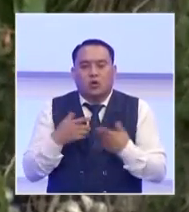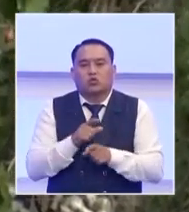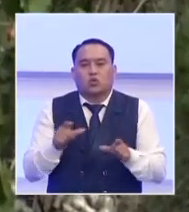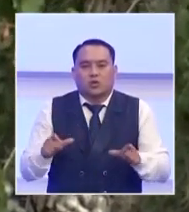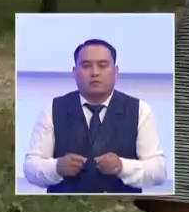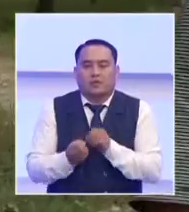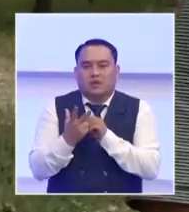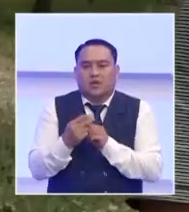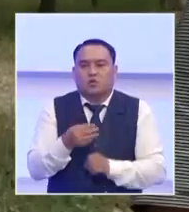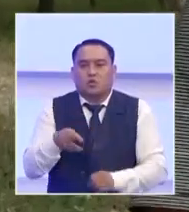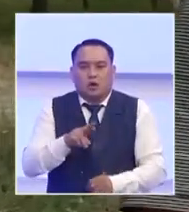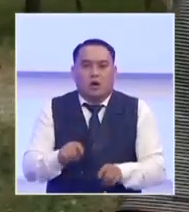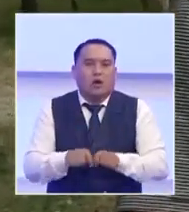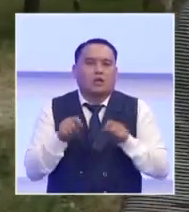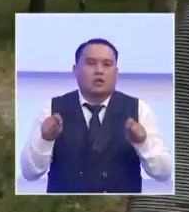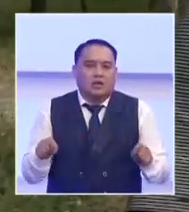открылась